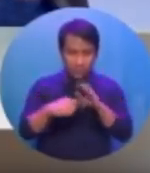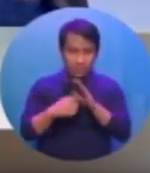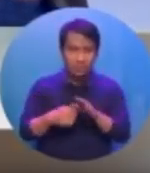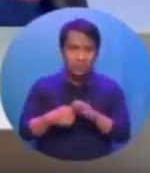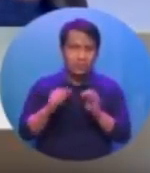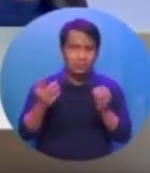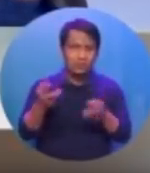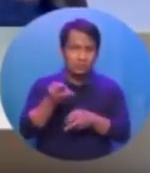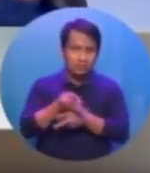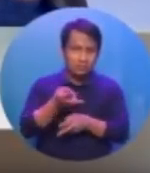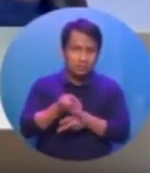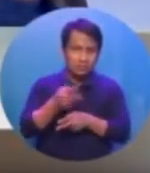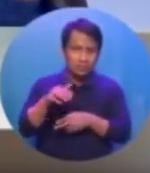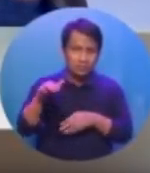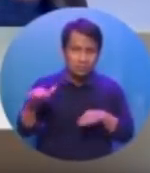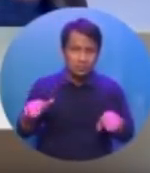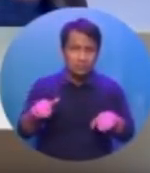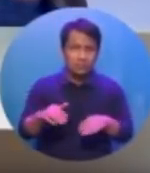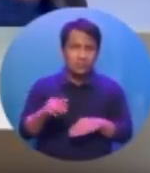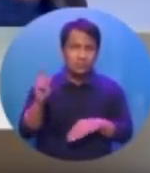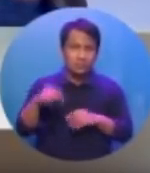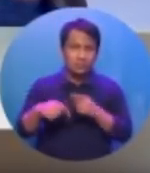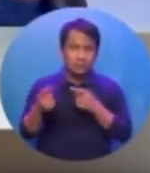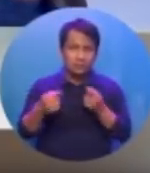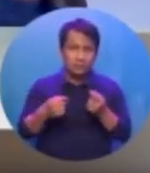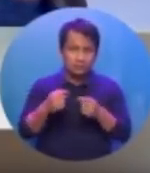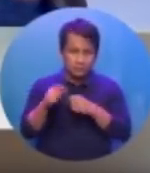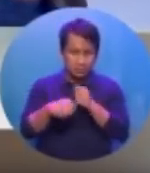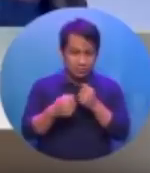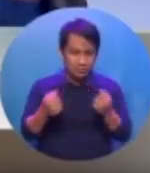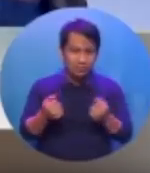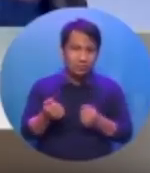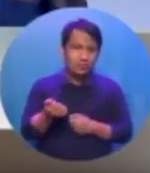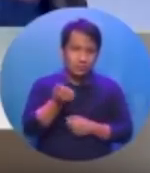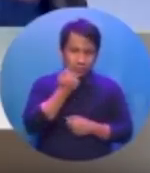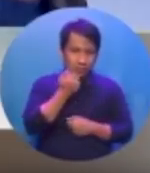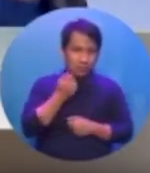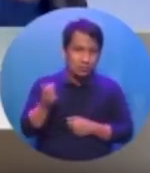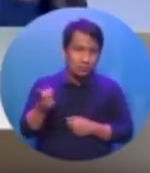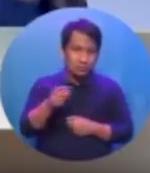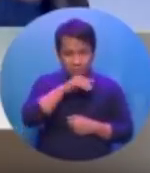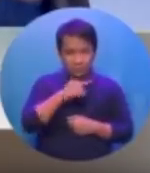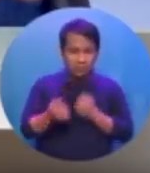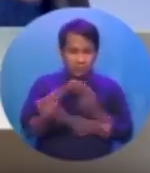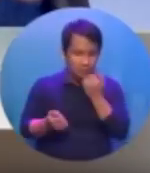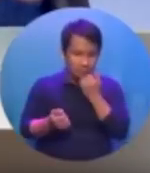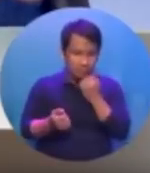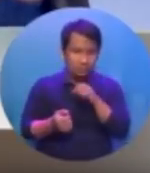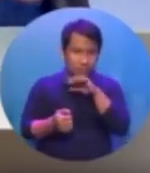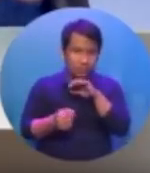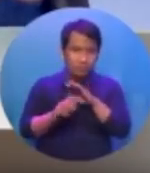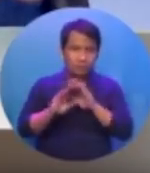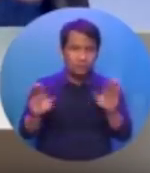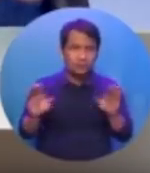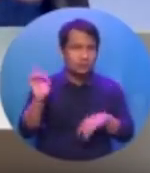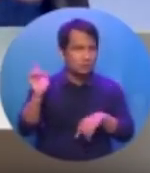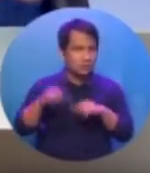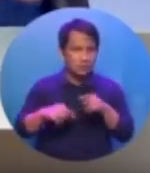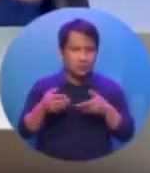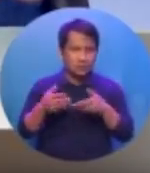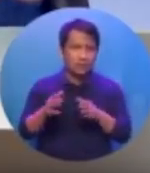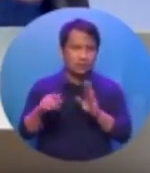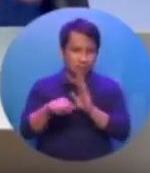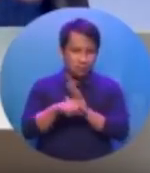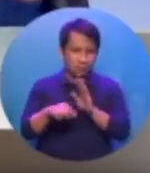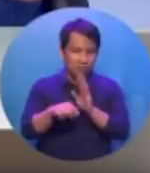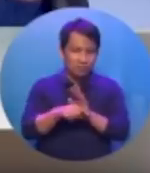walang mag-alaga siguro sa bata. So, ganyan, tinatalian. Pero mali yung ginagawa sa lula. Okay. Hindi yun pwede. Labag